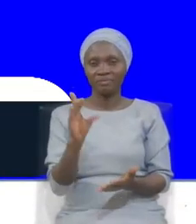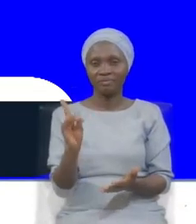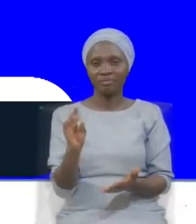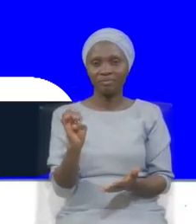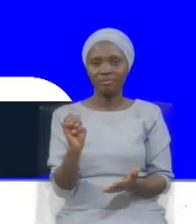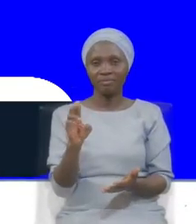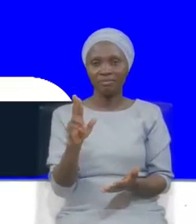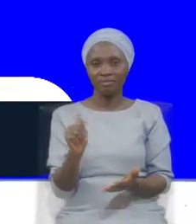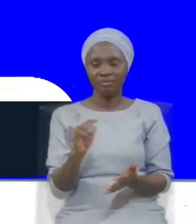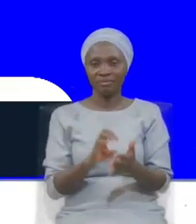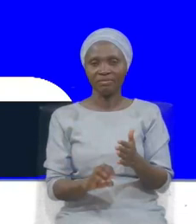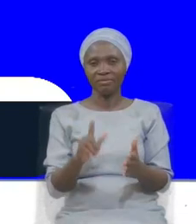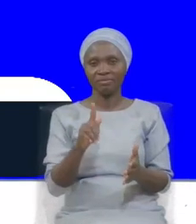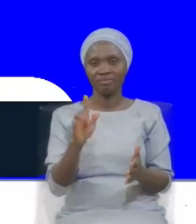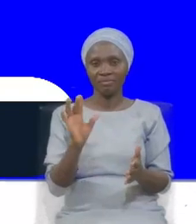Deutéronome 28.